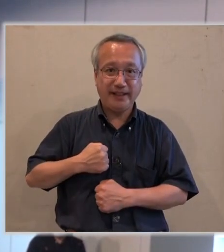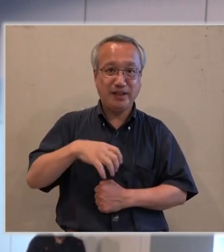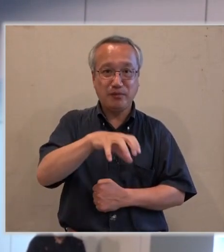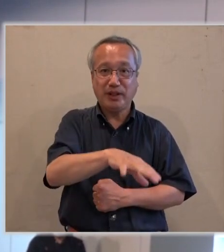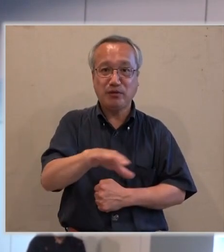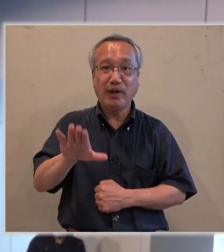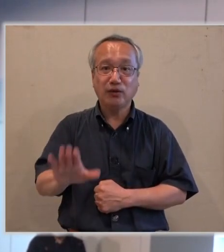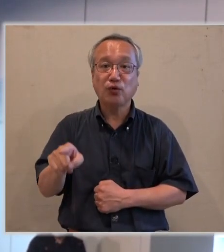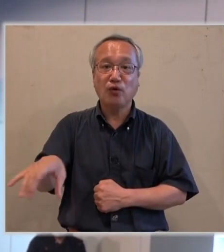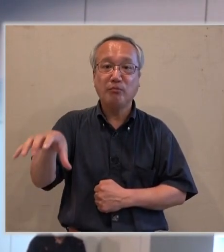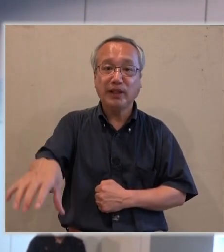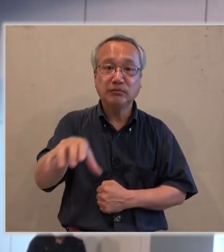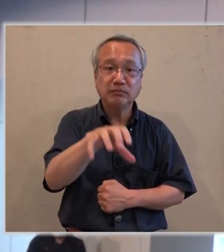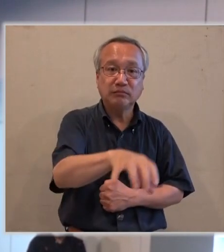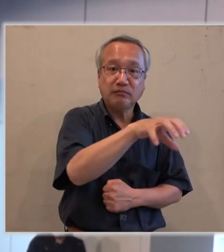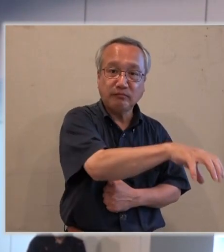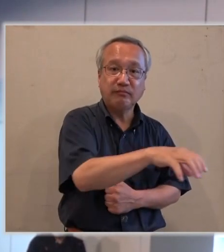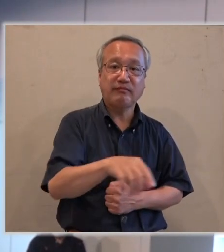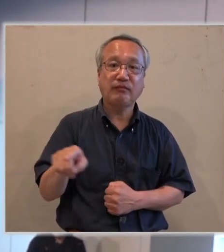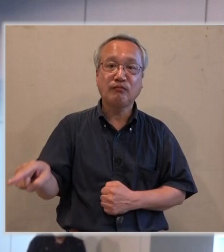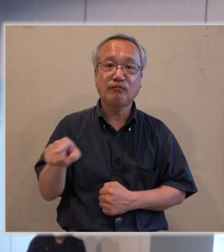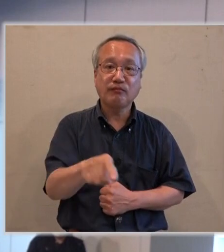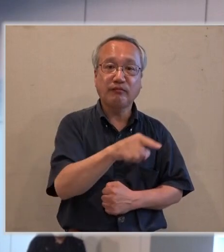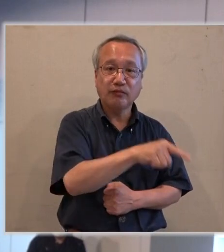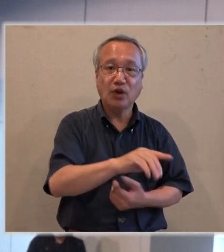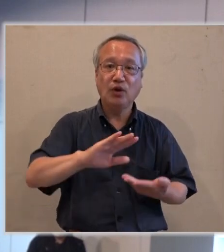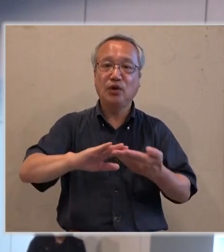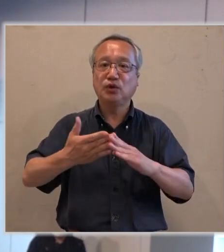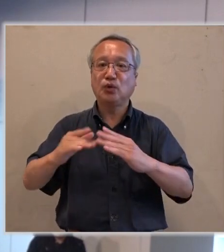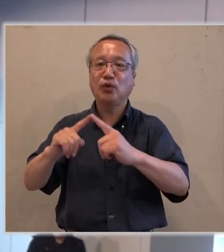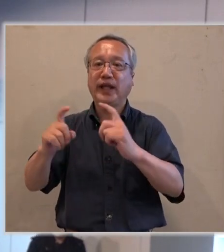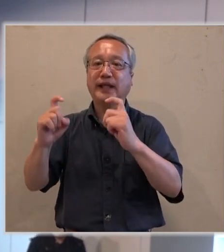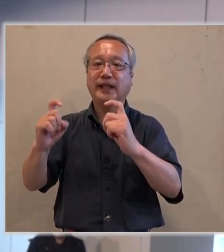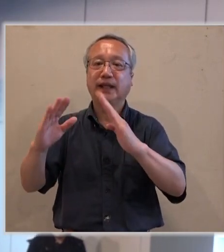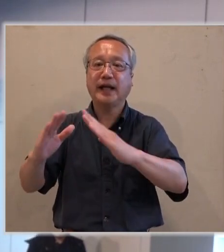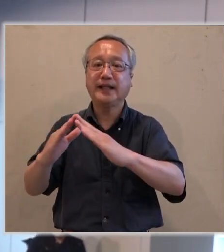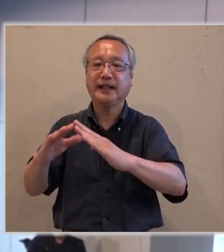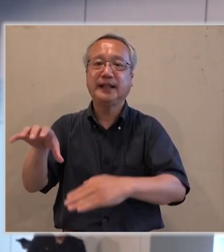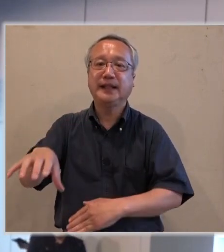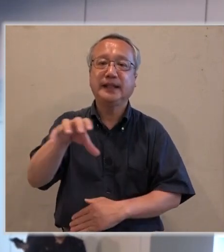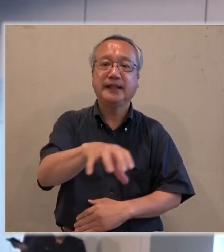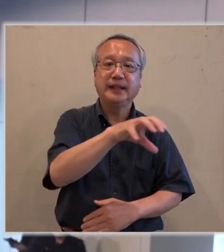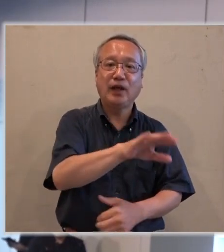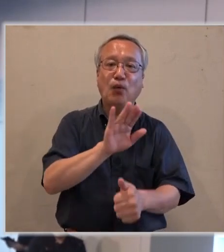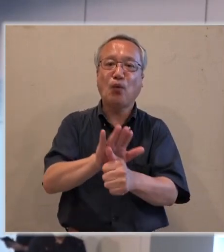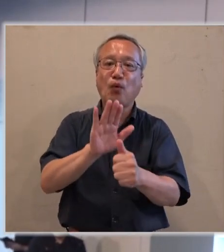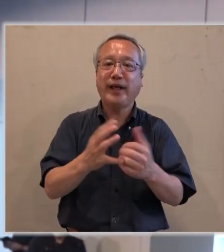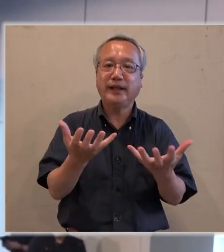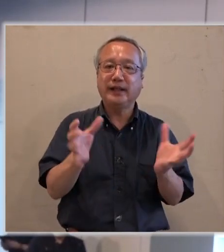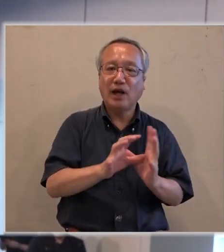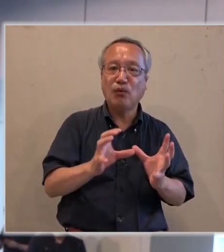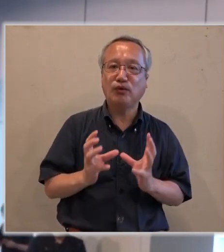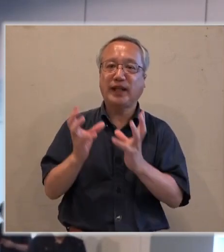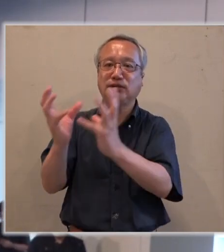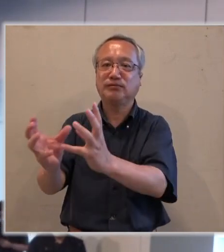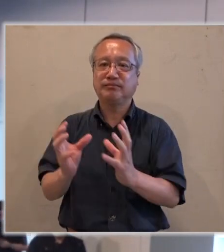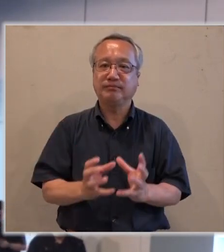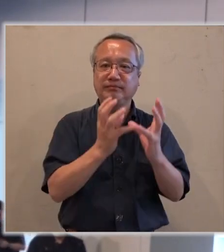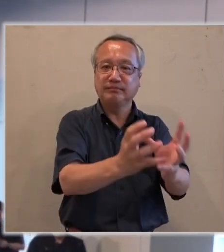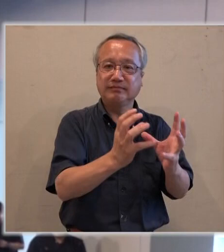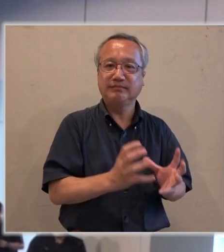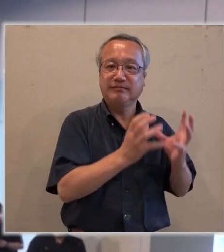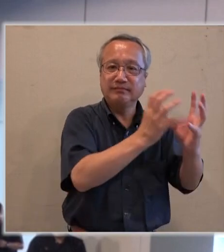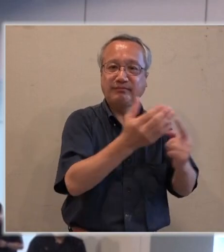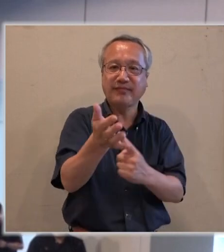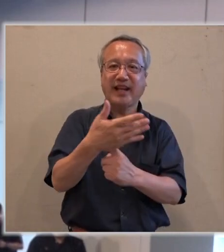その地域地域の町内会単位で応援団を出す、旗を作って出すだ